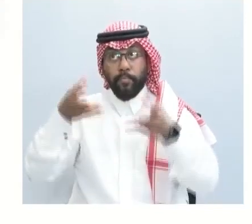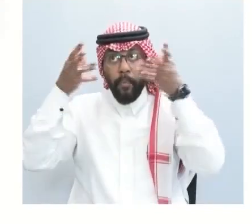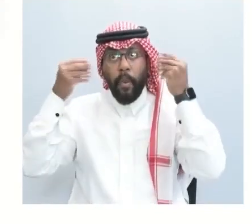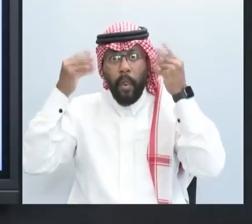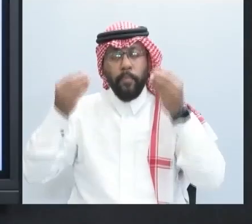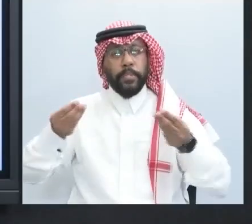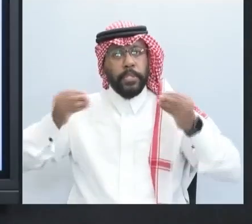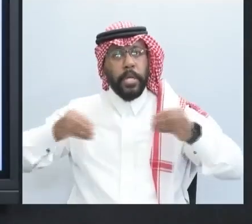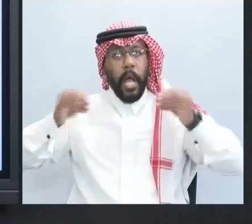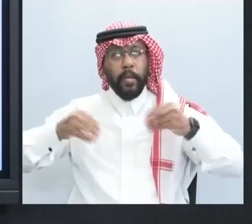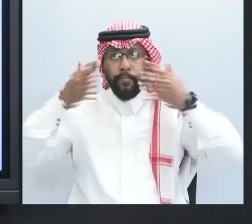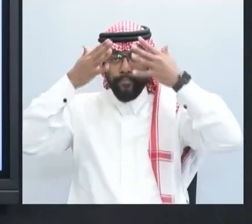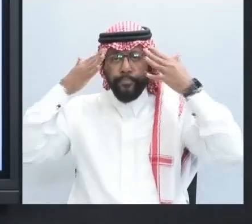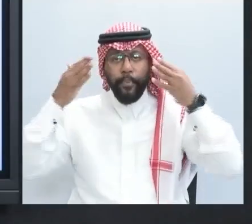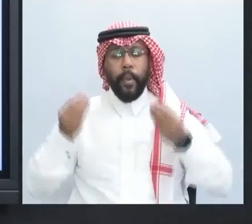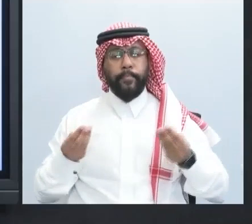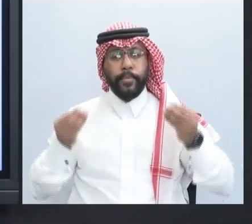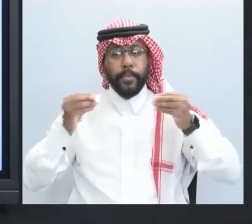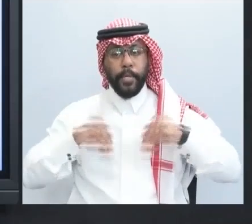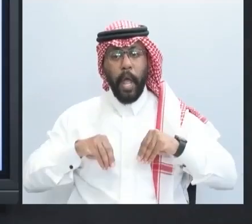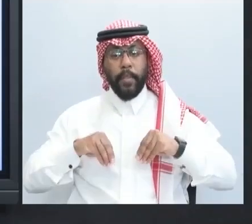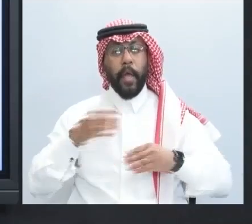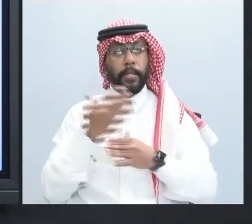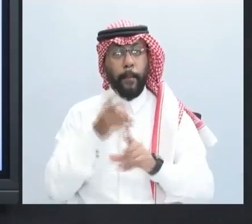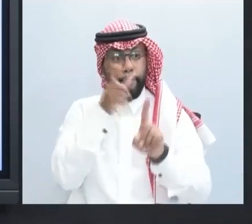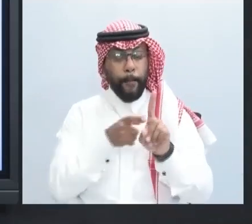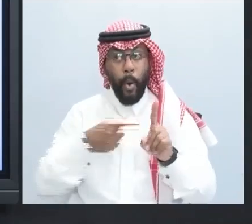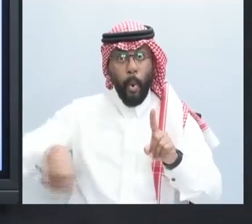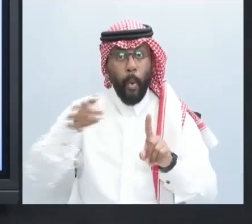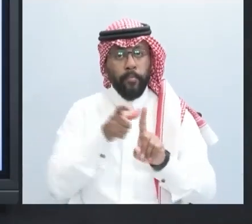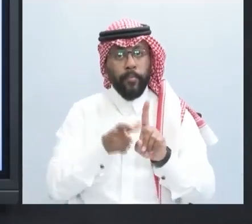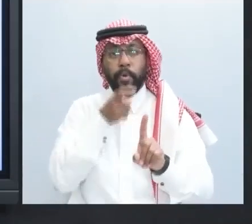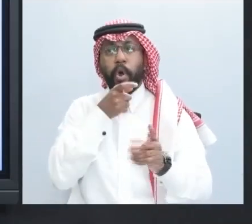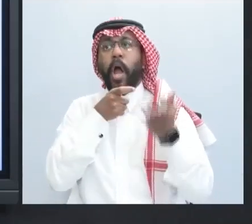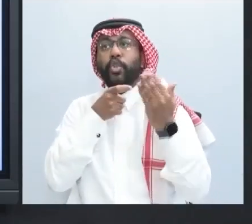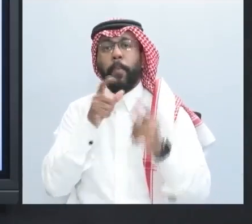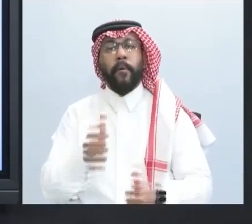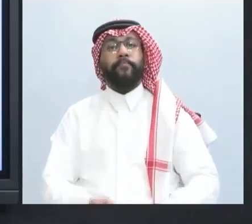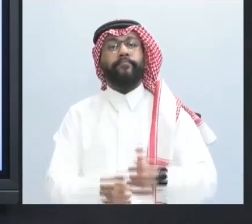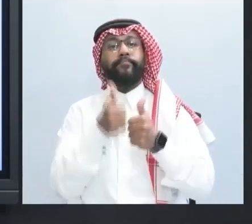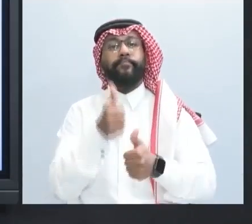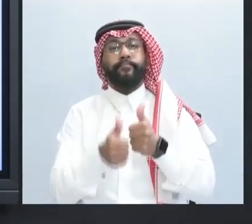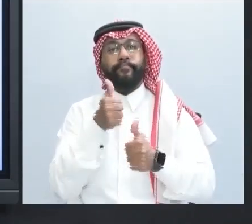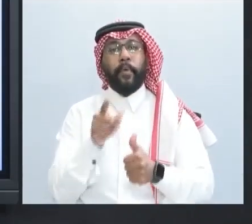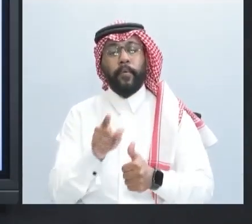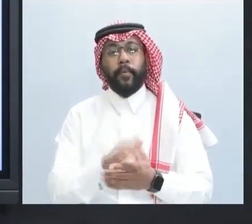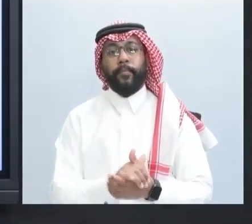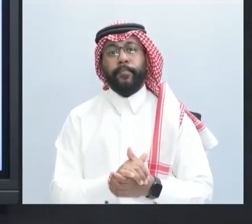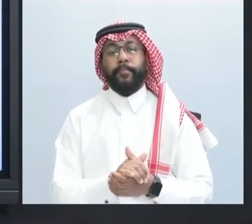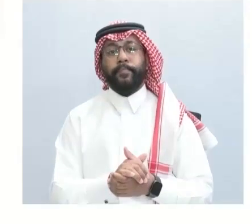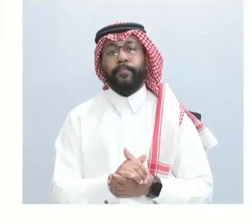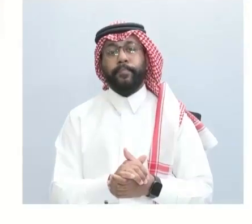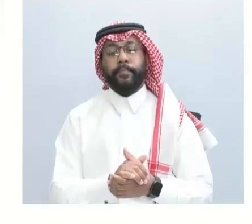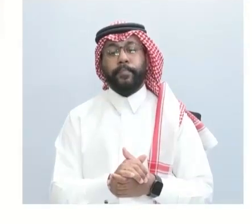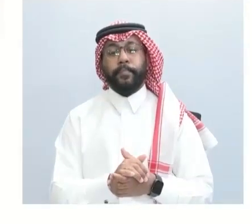والزاد الثقافي وهذا اساس لابد حتى يجد عند الناس خطيب اجابه تساؤلات وهي والعده التي بها يعلم الخطيب الداعيه